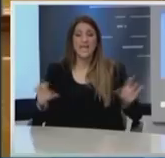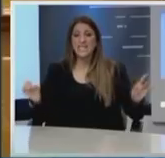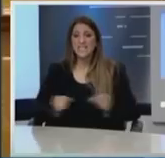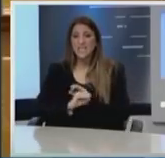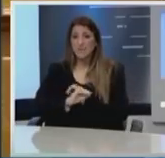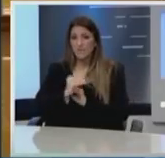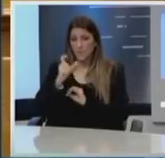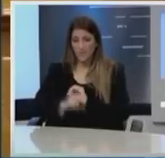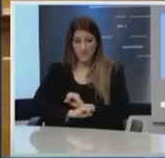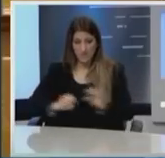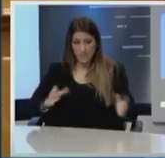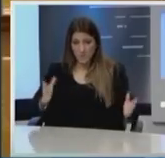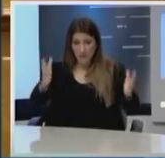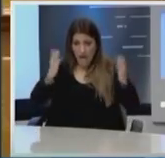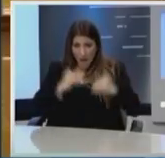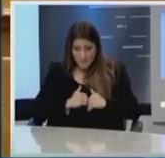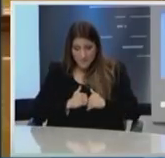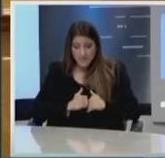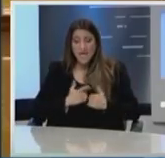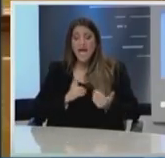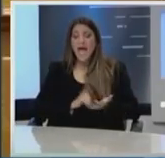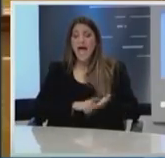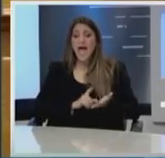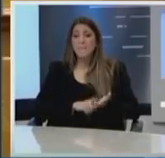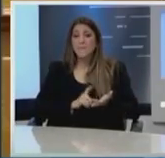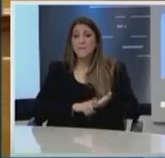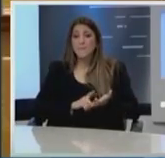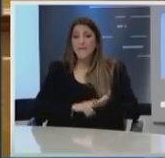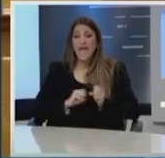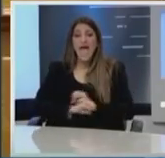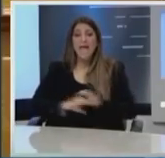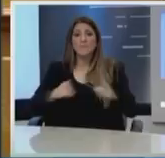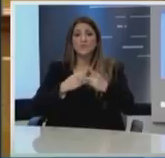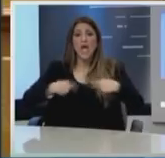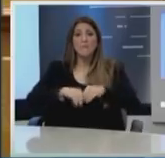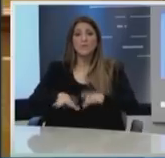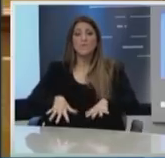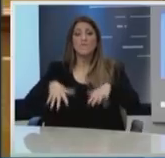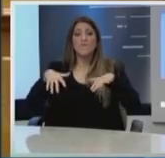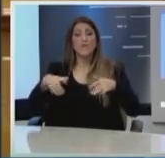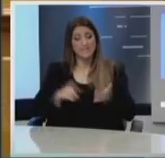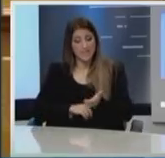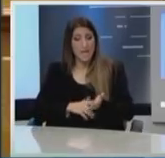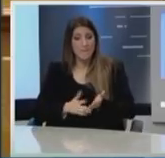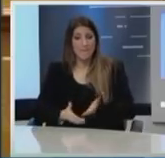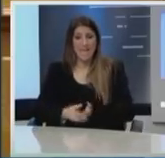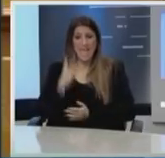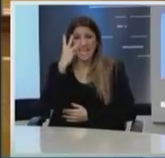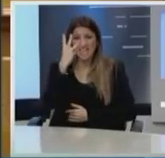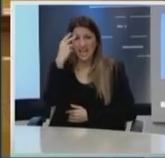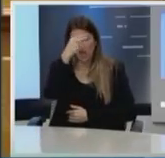βουλευτές σας, θα έπρεπε να έχετε ενημερωθεί από την Επιτροπή της Βουλής που συνεδρίαζε. Τρία